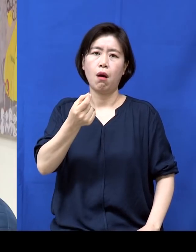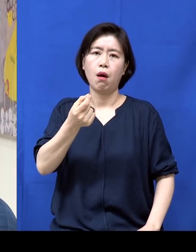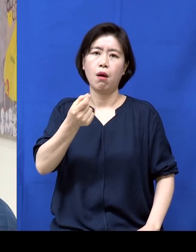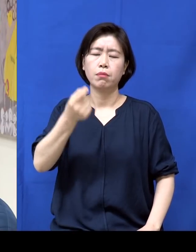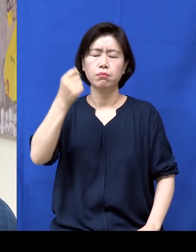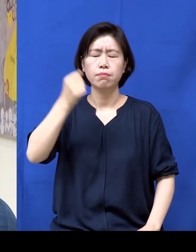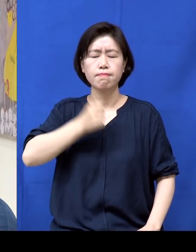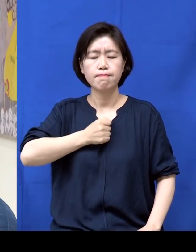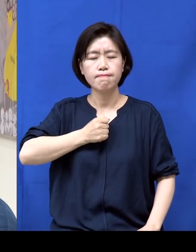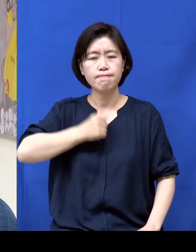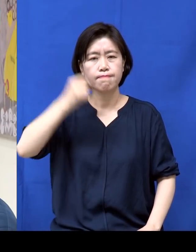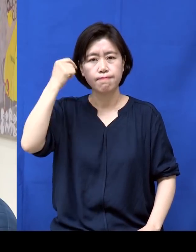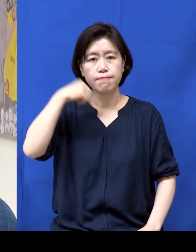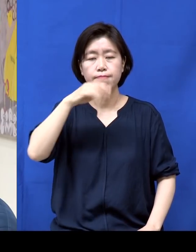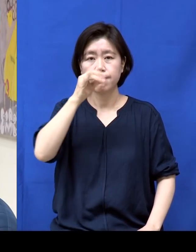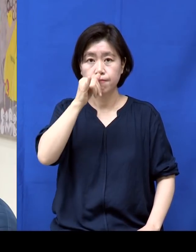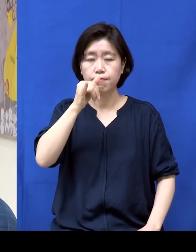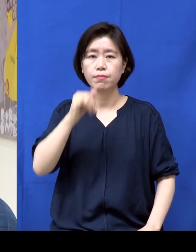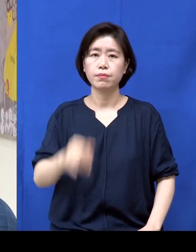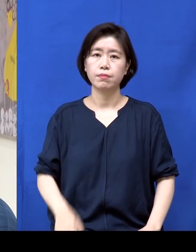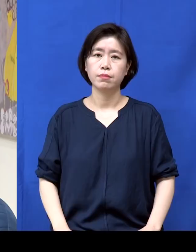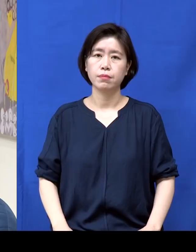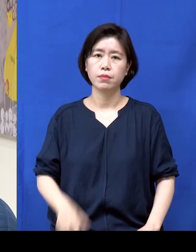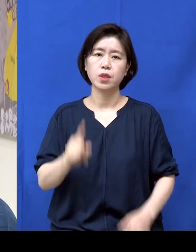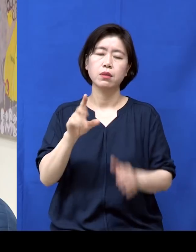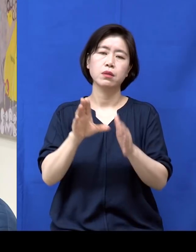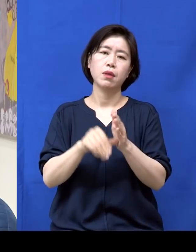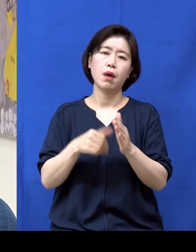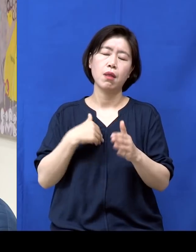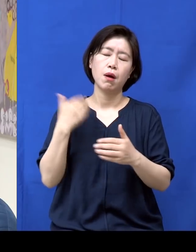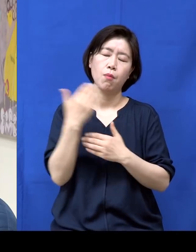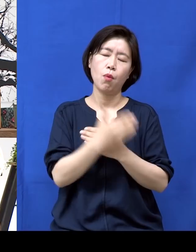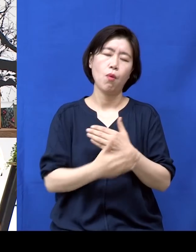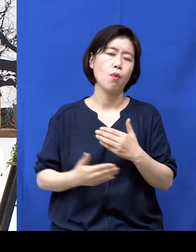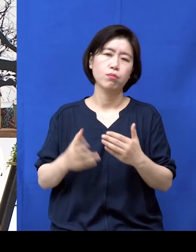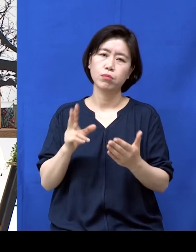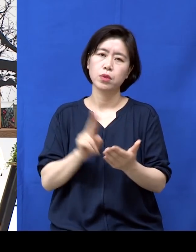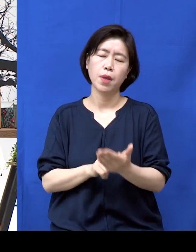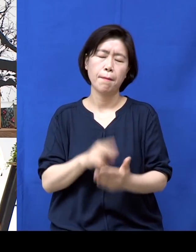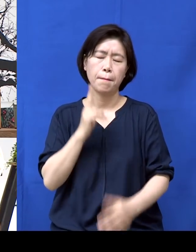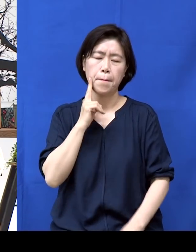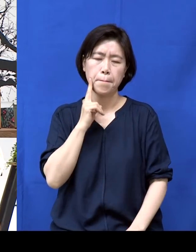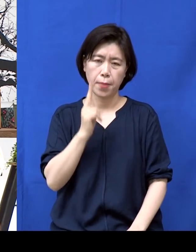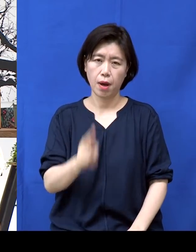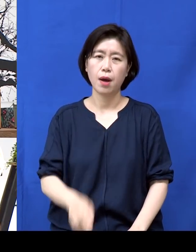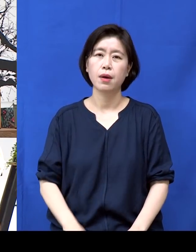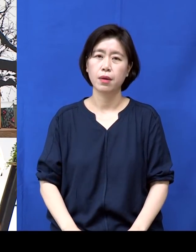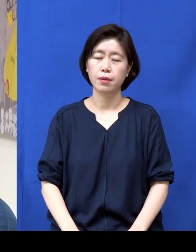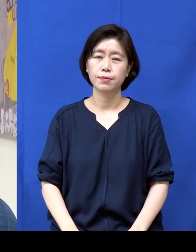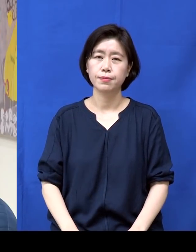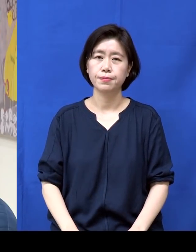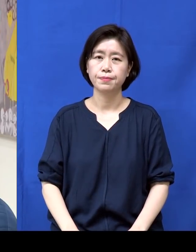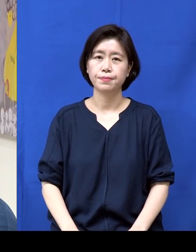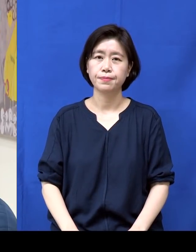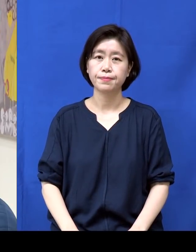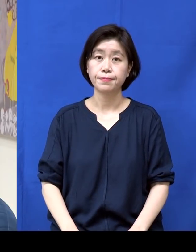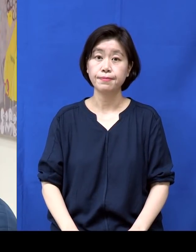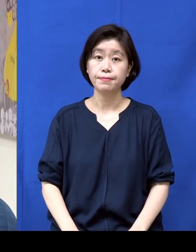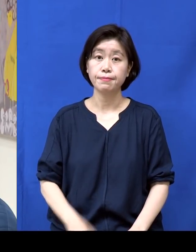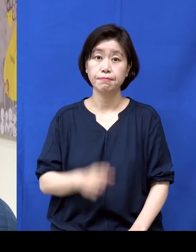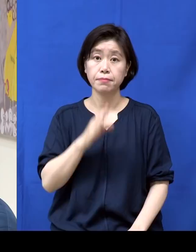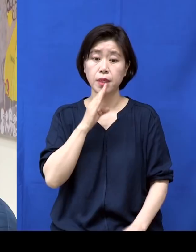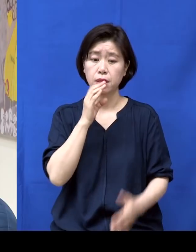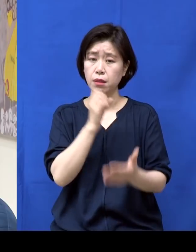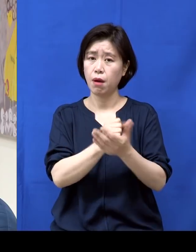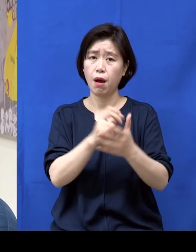제가 직감적으로 좀 느꼈어요. 네. 몸에 심각한 뭔가 문제가 지금 생겼구나. 위험하다. 네. 내 몸이 지금